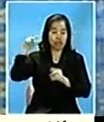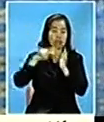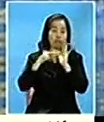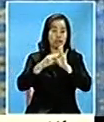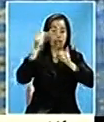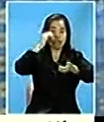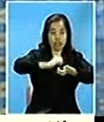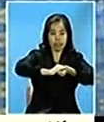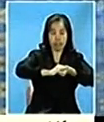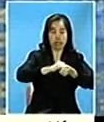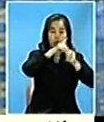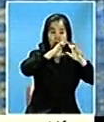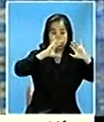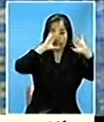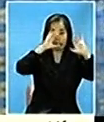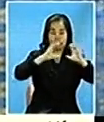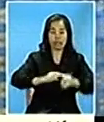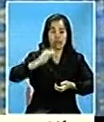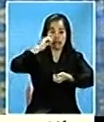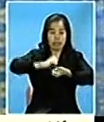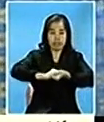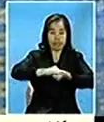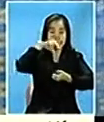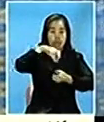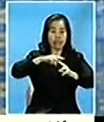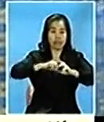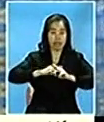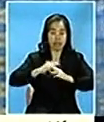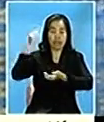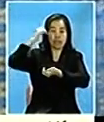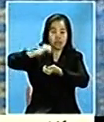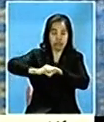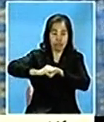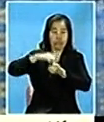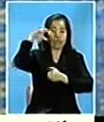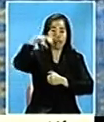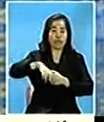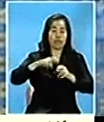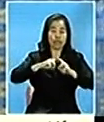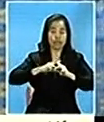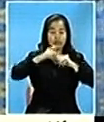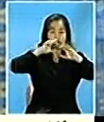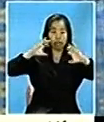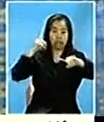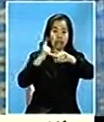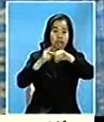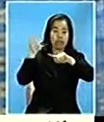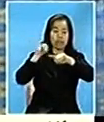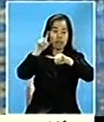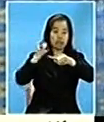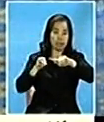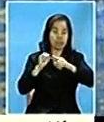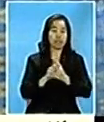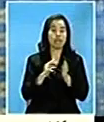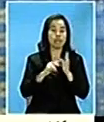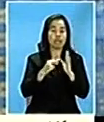หว่างรัฐบาลรัฐวิสาหกิจและก็เอกชนเพราะฉะนั้นรัฐบาลต้องอำน